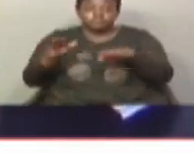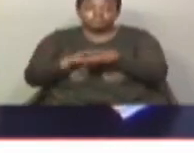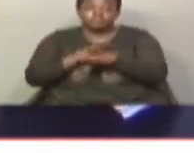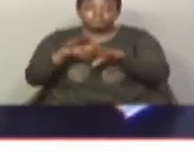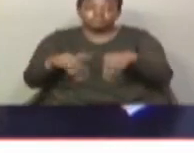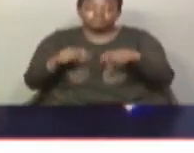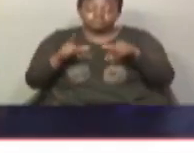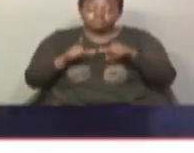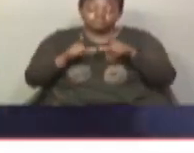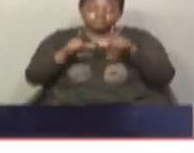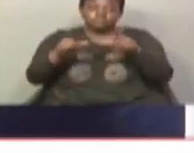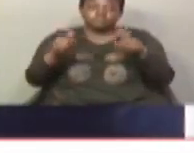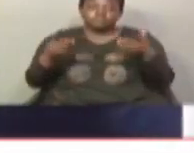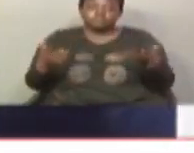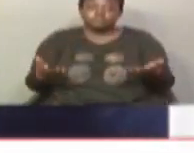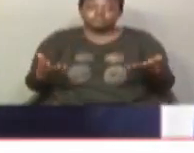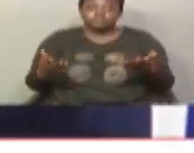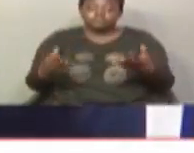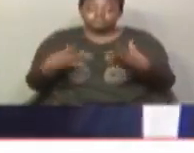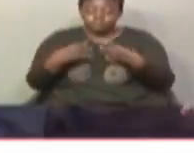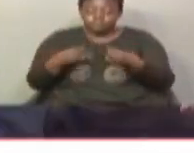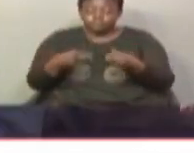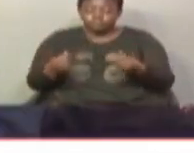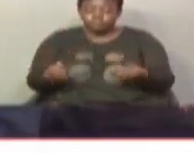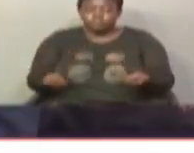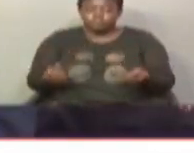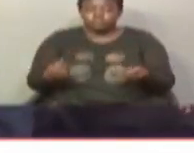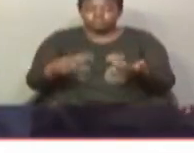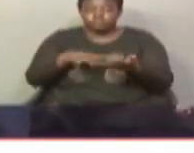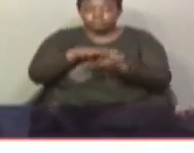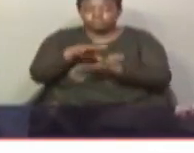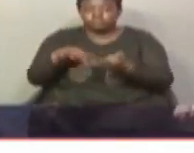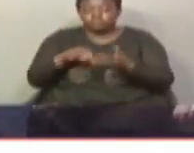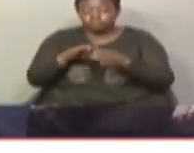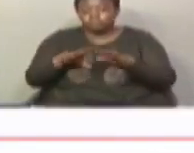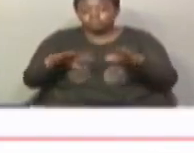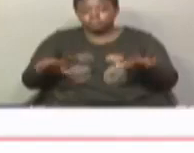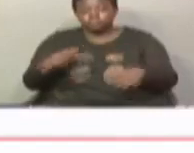ebyapa olwenkalo okutaka zigonjolwe era njagala kukakasa